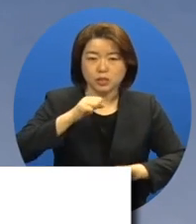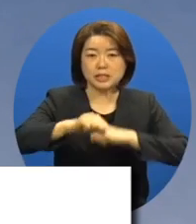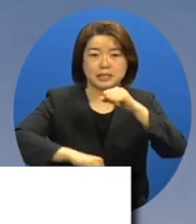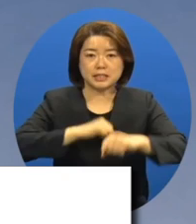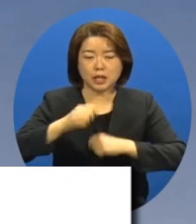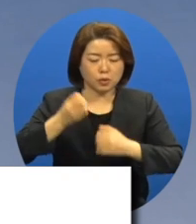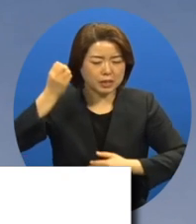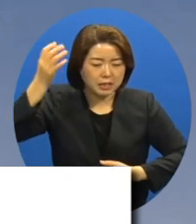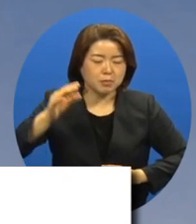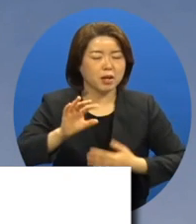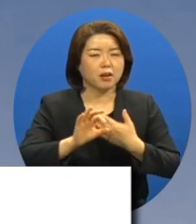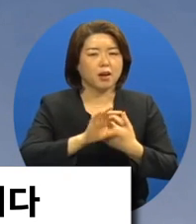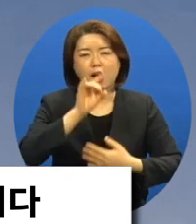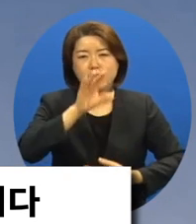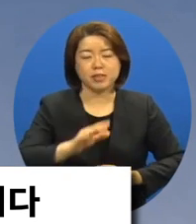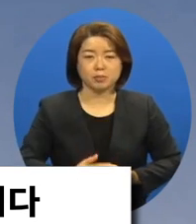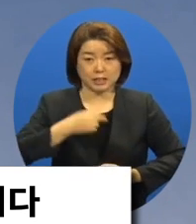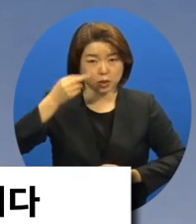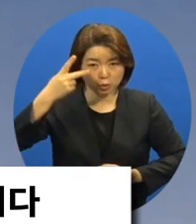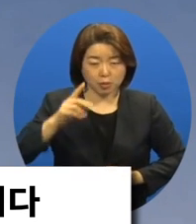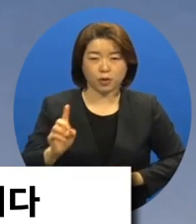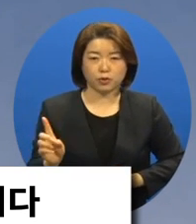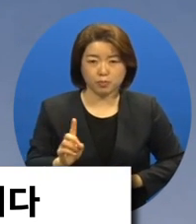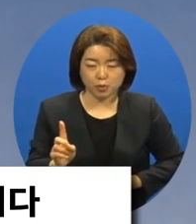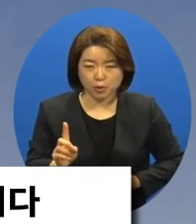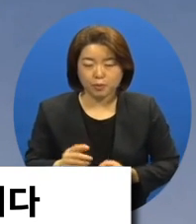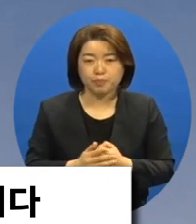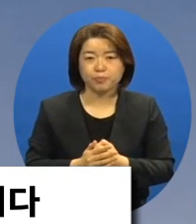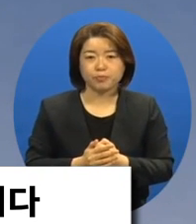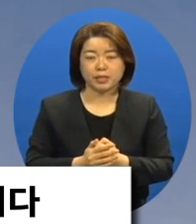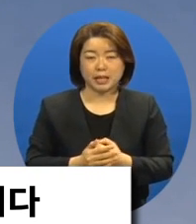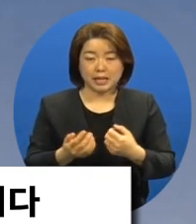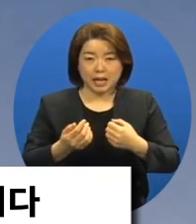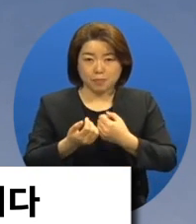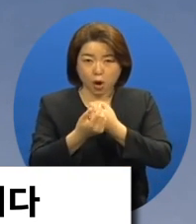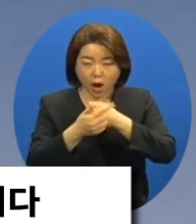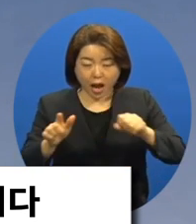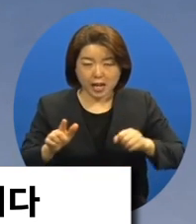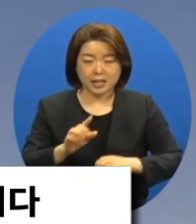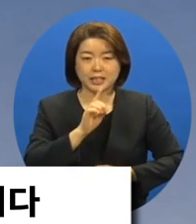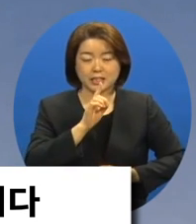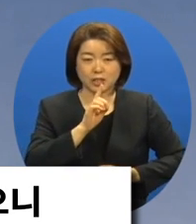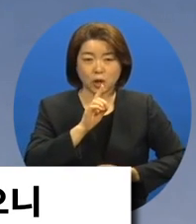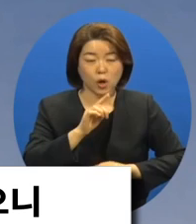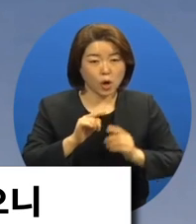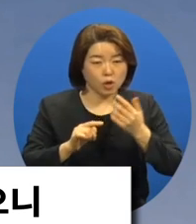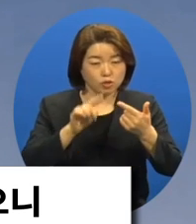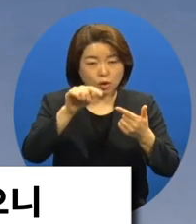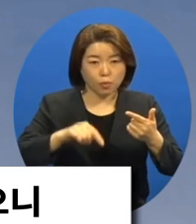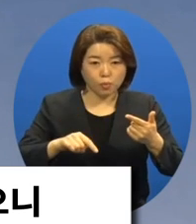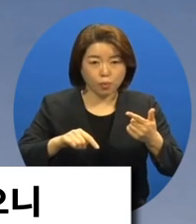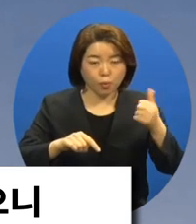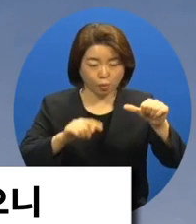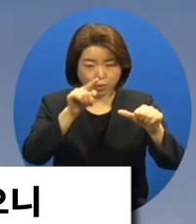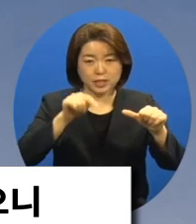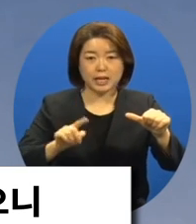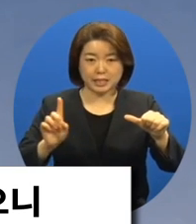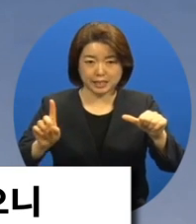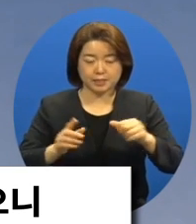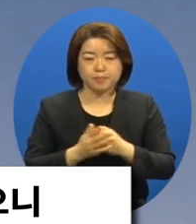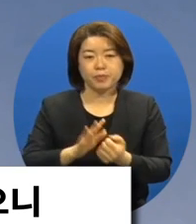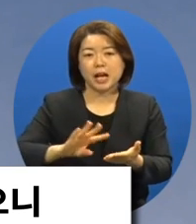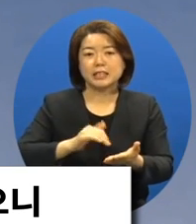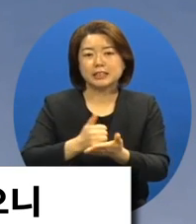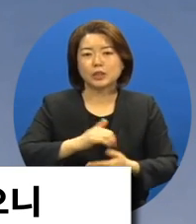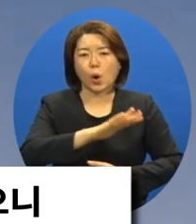안됩니다 사도 바울은 갈라디아서 5장 1절에서 이렇게 말씀합니다 그리스도께서 우리를 자유롭게